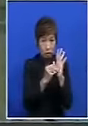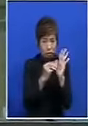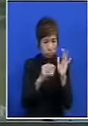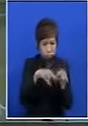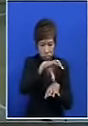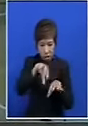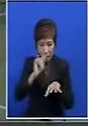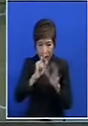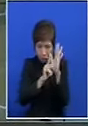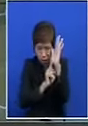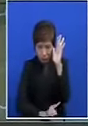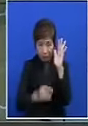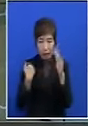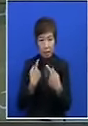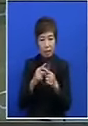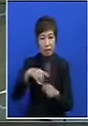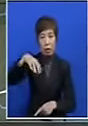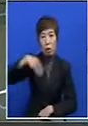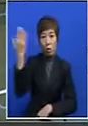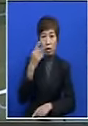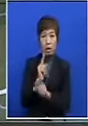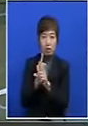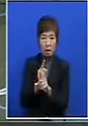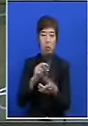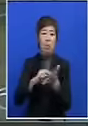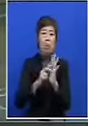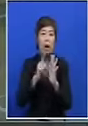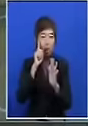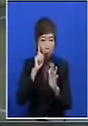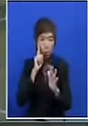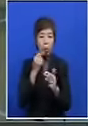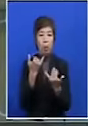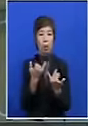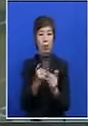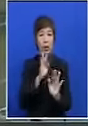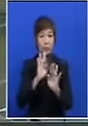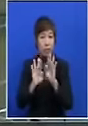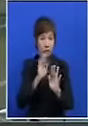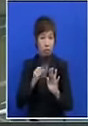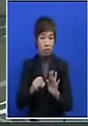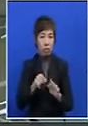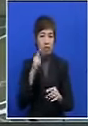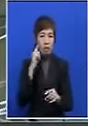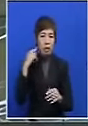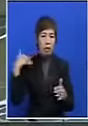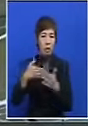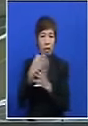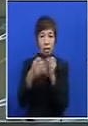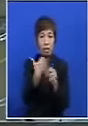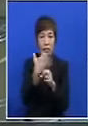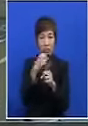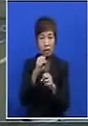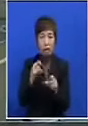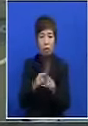ลดต่ำมากกว่านี้ครับแต่ถ้าเรายึดของกรมอุตุนิยมวิทยาก็ทำลายสถิติเหมือนกันครับเพราะว่าถ้าเปรียบเทียบดูแล้วนะครับในรอบกว่า10ปีที่ผ่านม